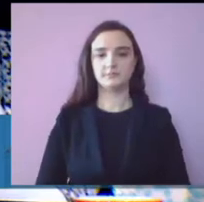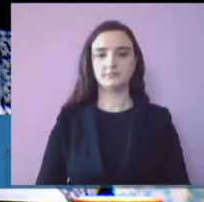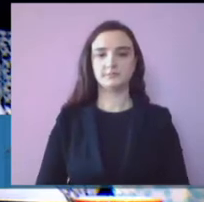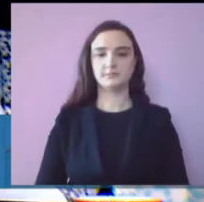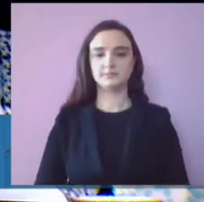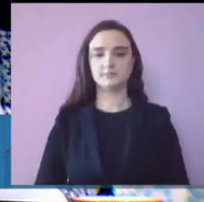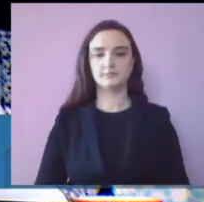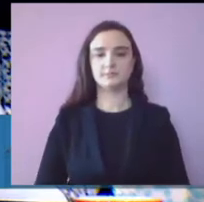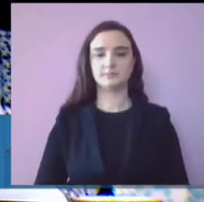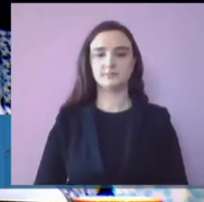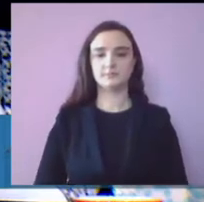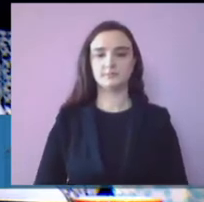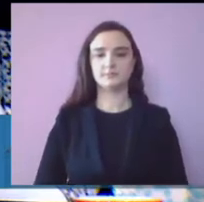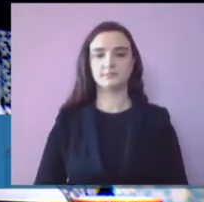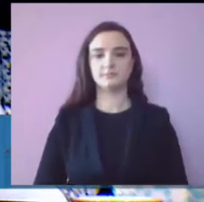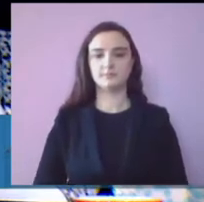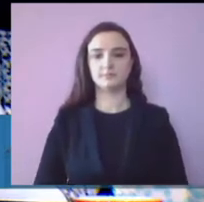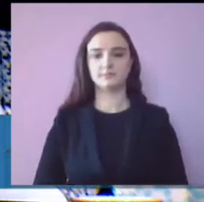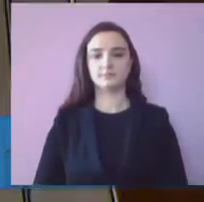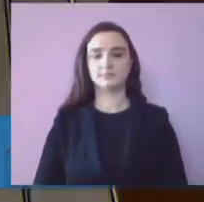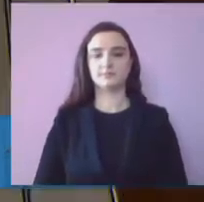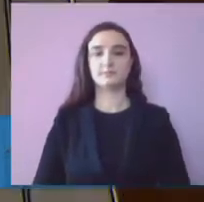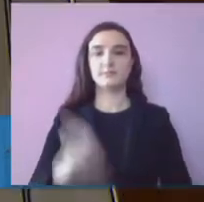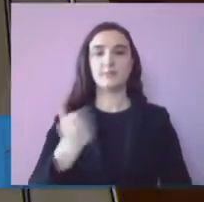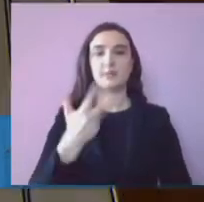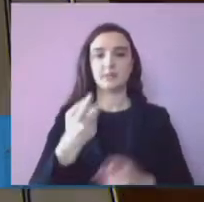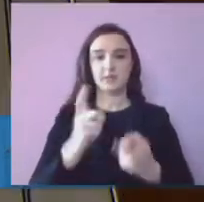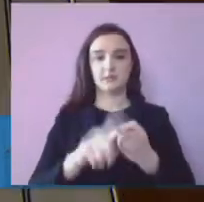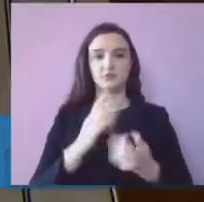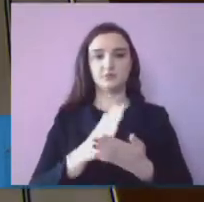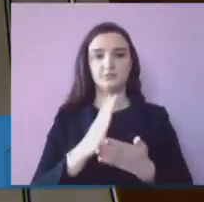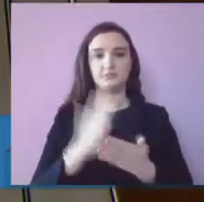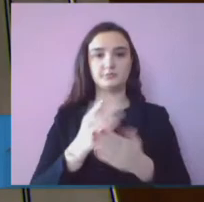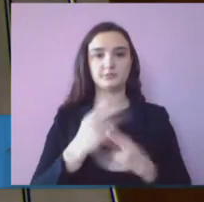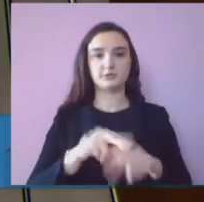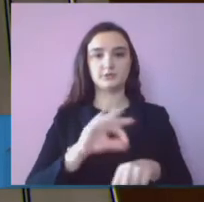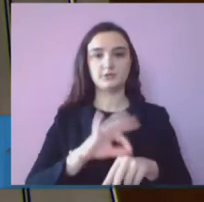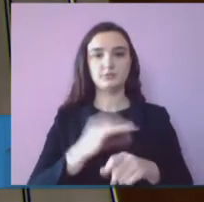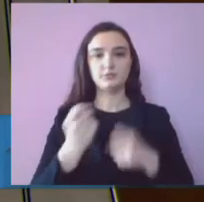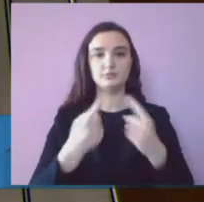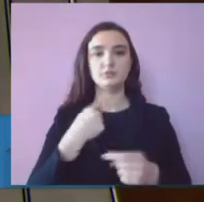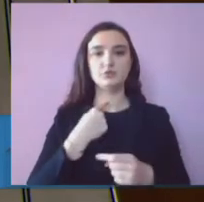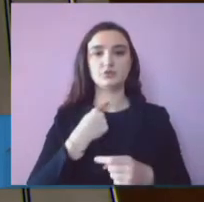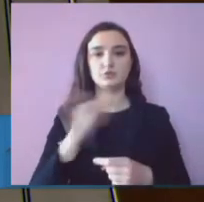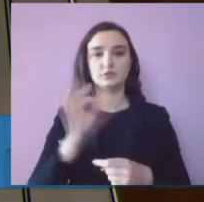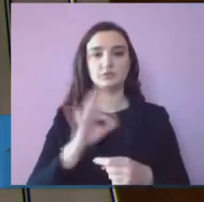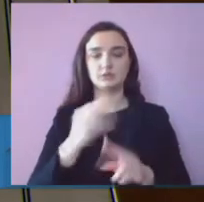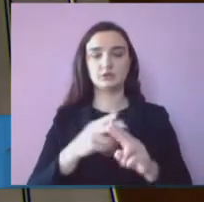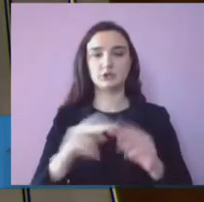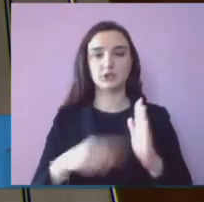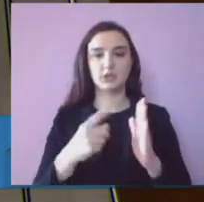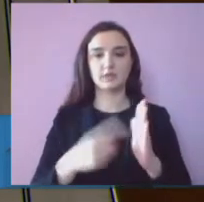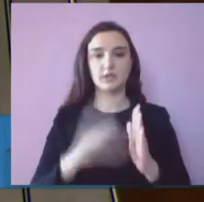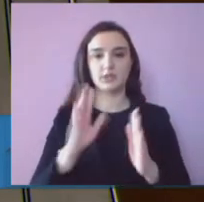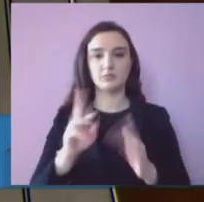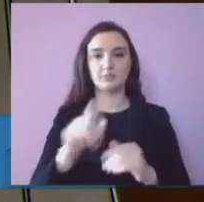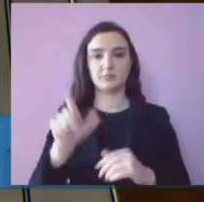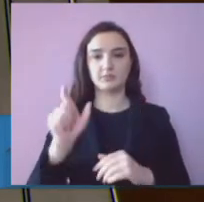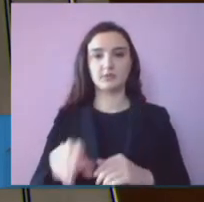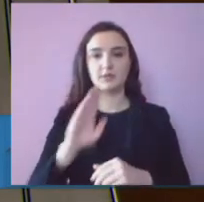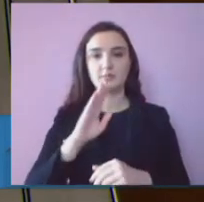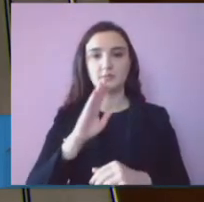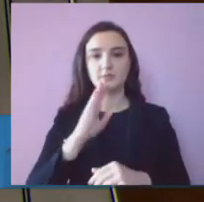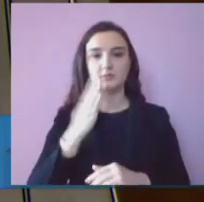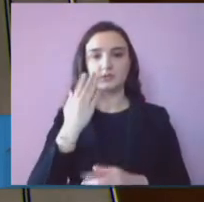ექიმთან კონსულტაცია? და რამდენად დაკავშირებული ალბათ ეს სიმპტომები ფარისებრი ჯირკვლთან? ეს კითხვაც ექნებოდა ამ ქალბატონს